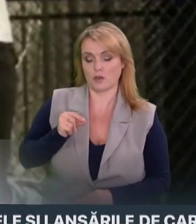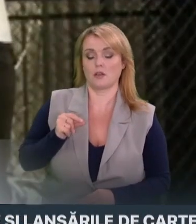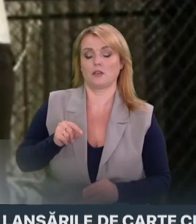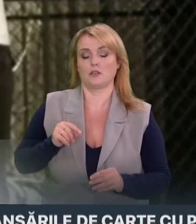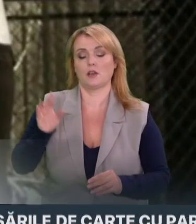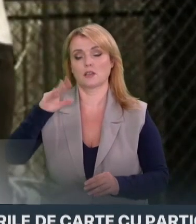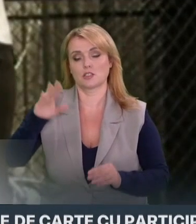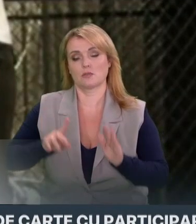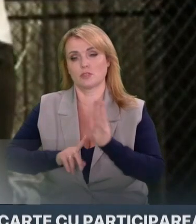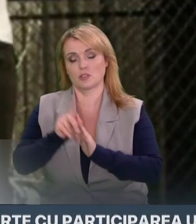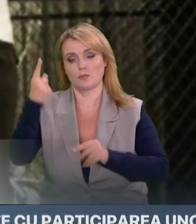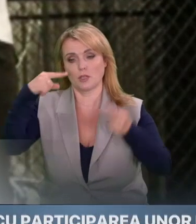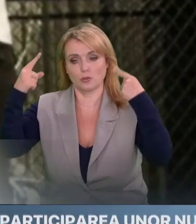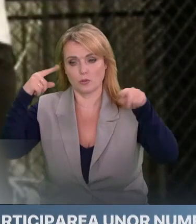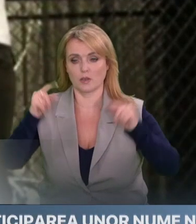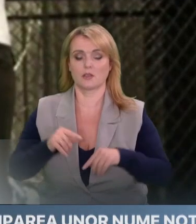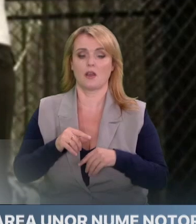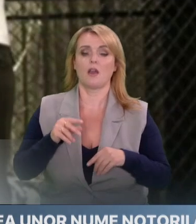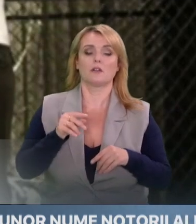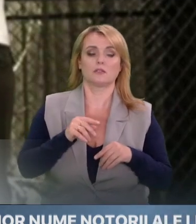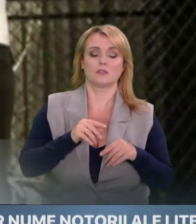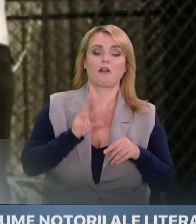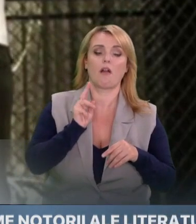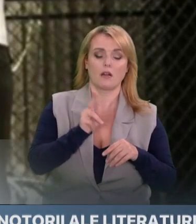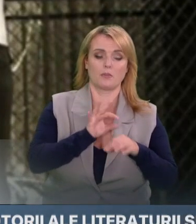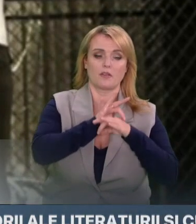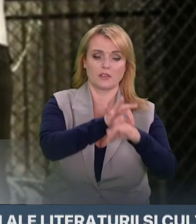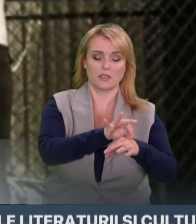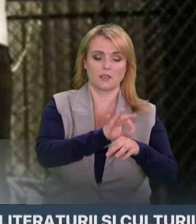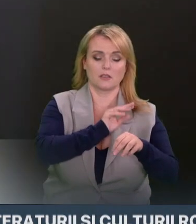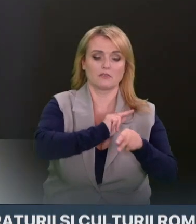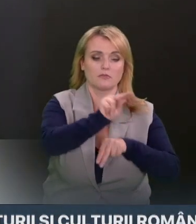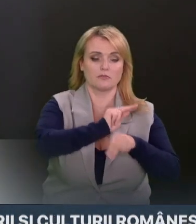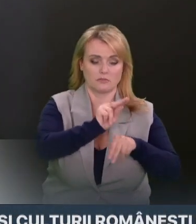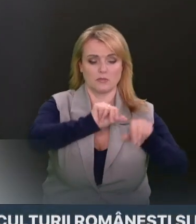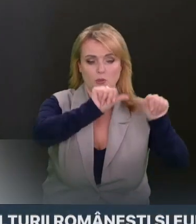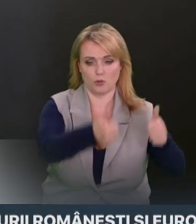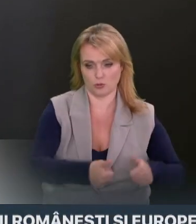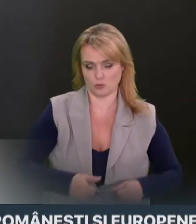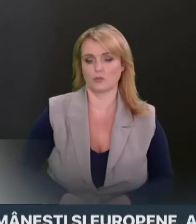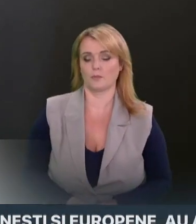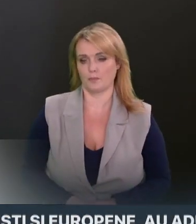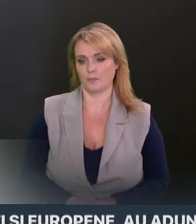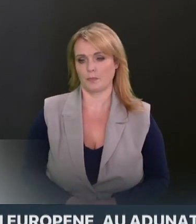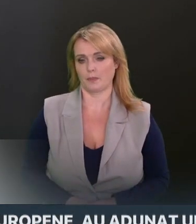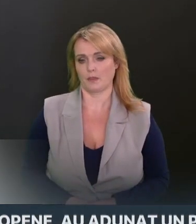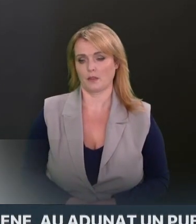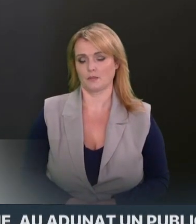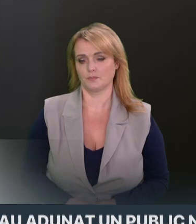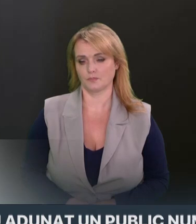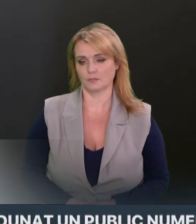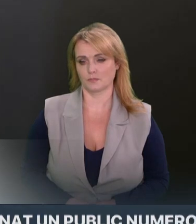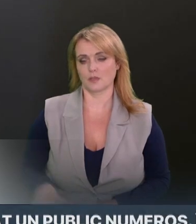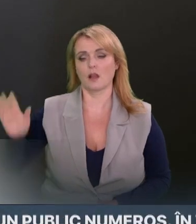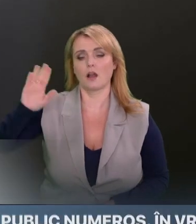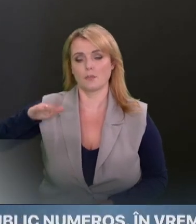elaborăm acum și cursuri de formare continuă care, conform hotărârii guvernului, vor fi utilizate și